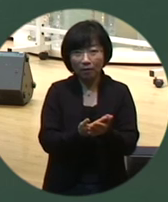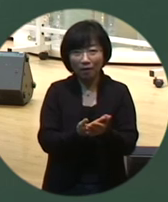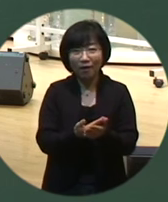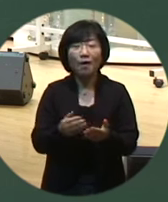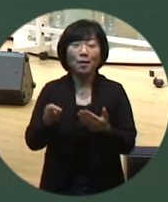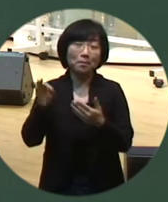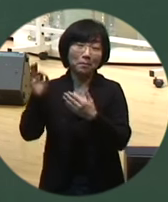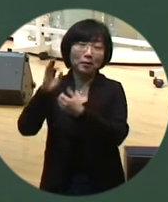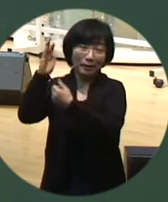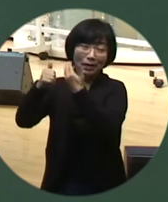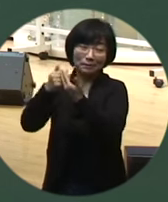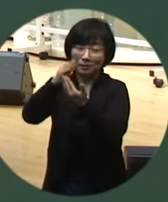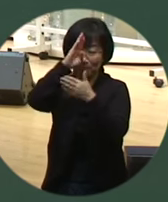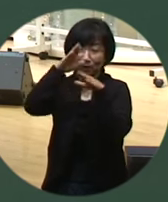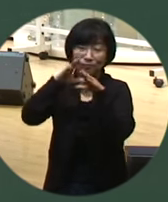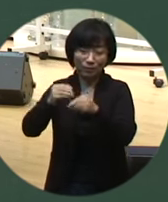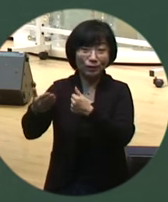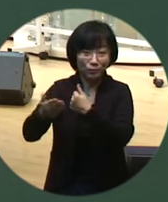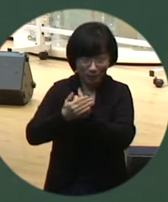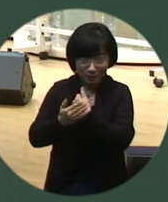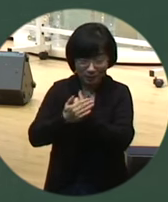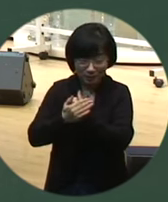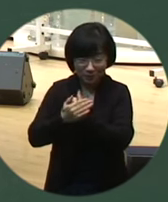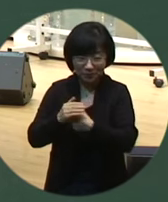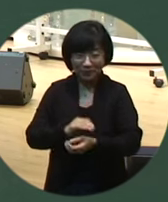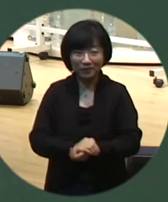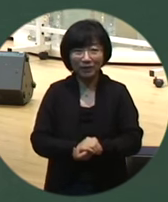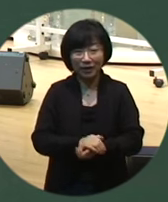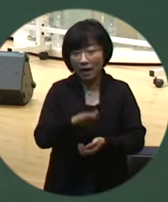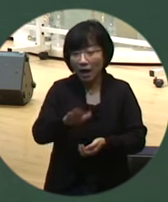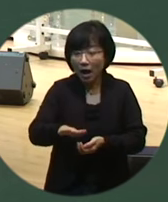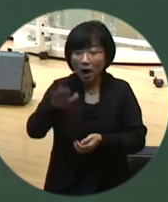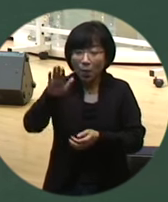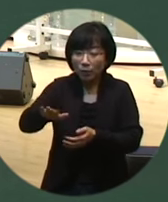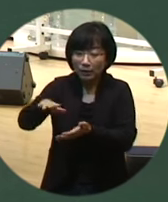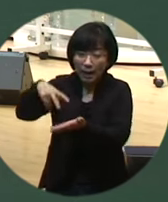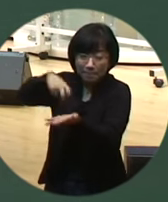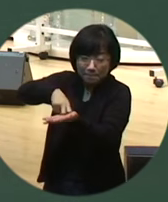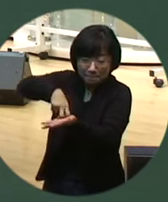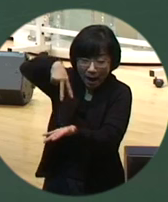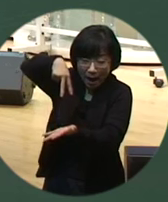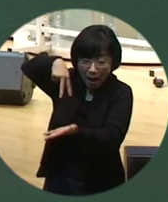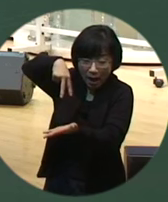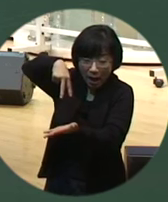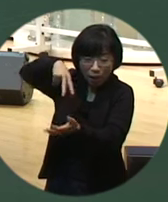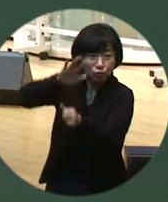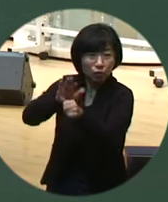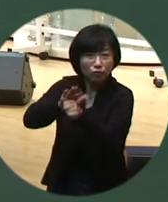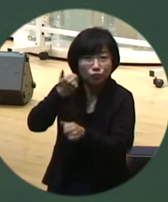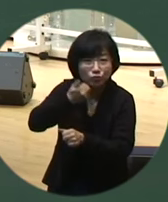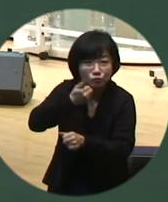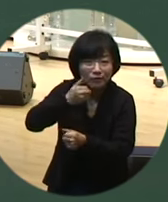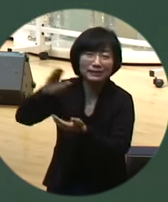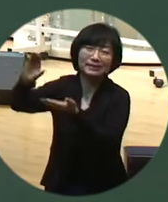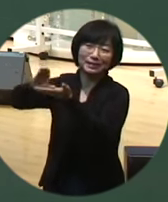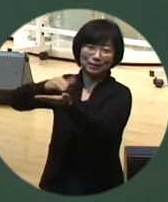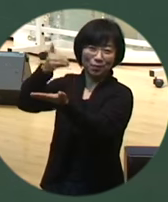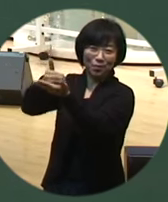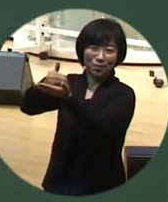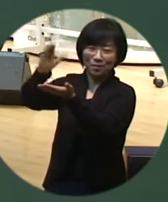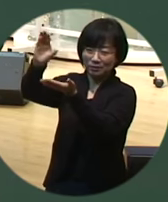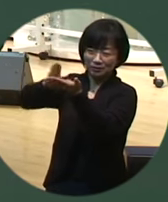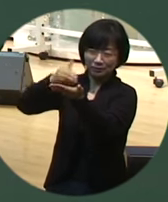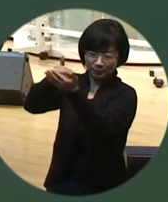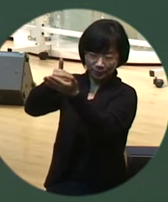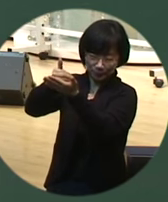아닙니다. You're not following after that word. 그 앉은뱅이를 일으킨 그리스도를 붙잡는 거예요. You need to hold on to Christ who